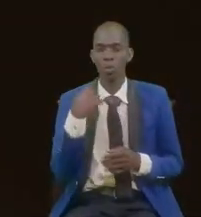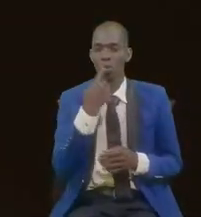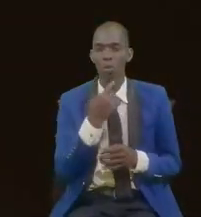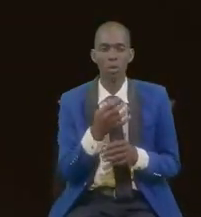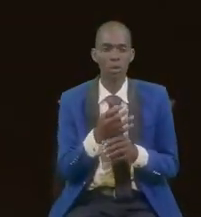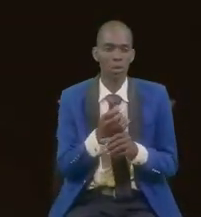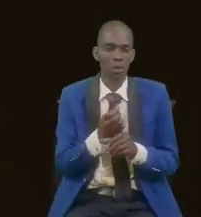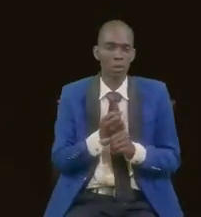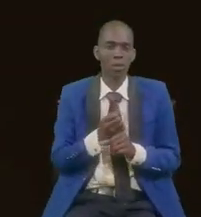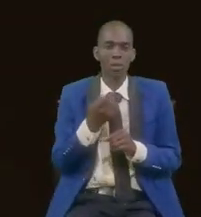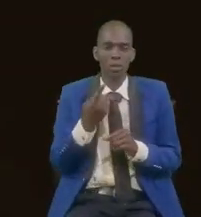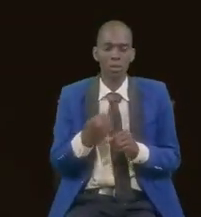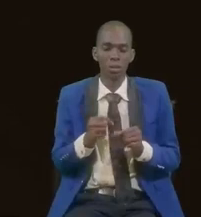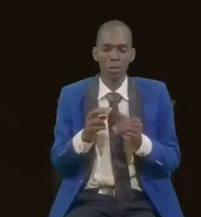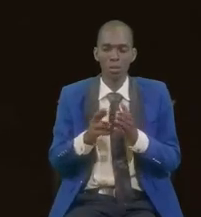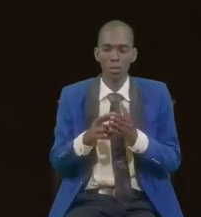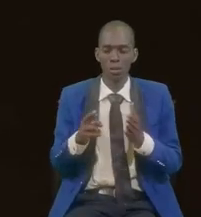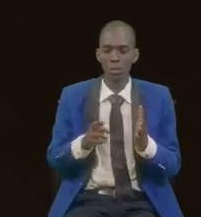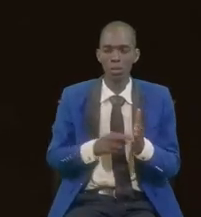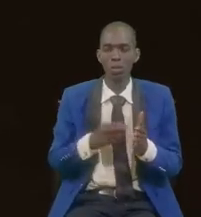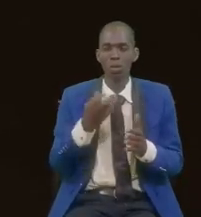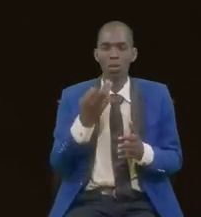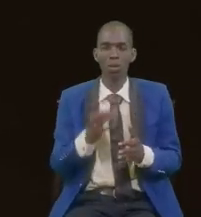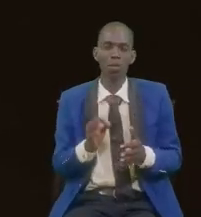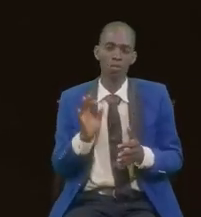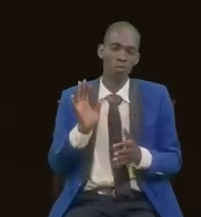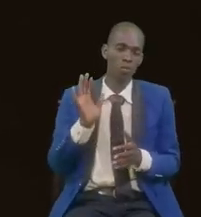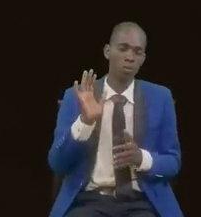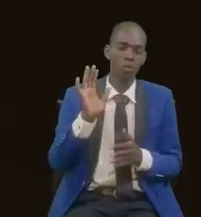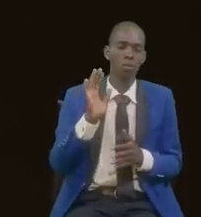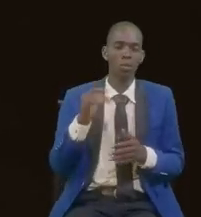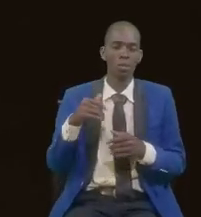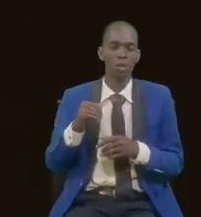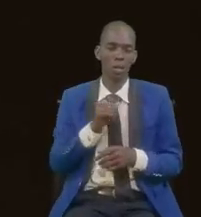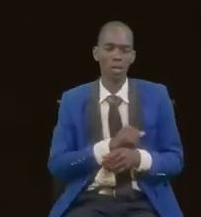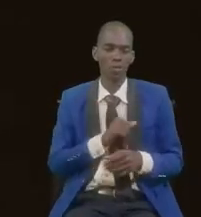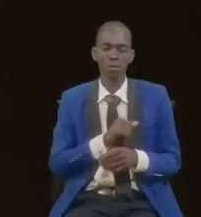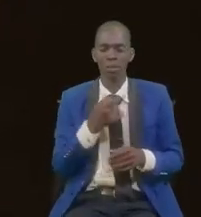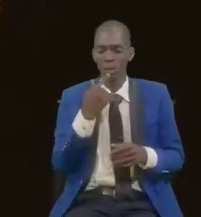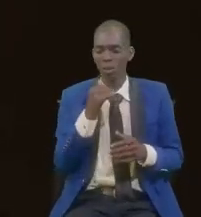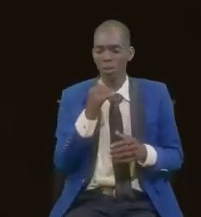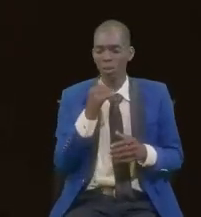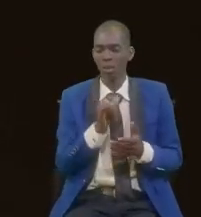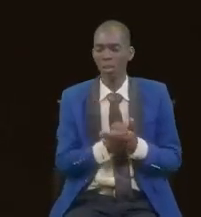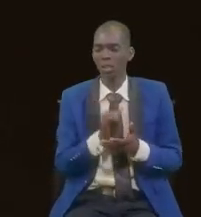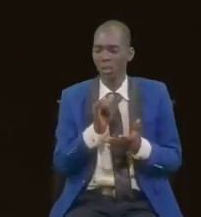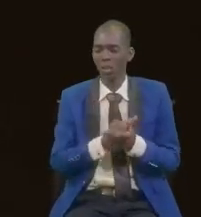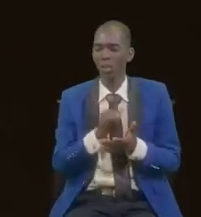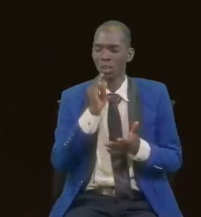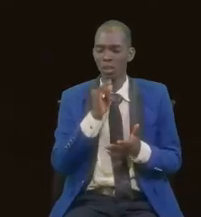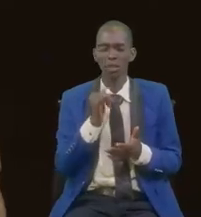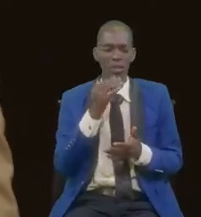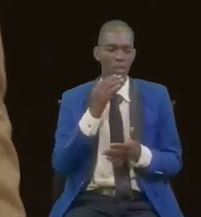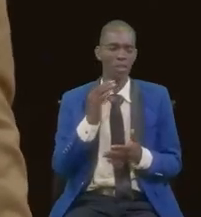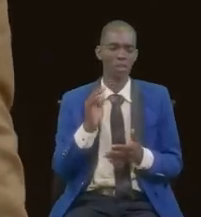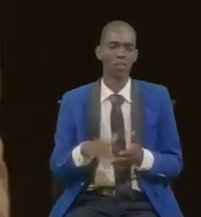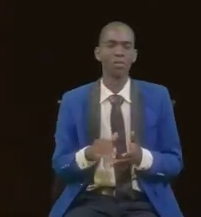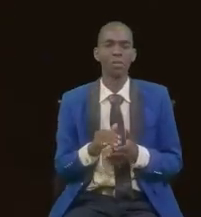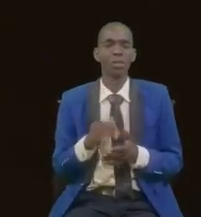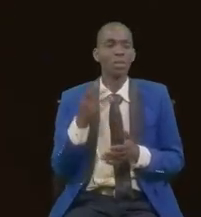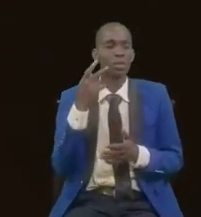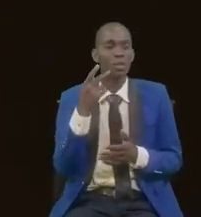côté de recevoir et qui apprennent le résultat de votre action vont dire que c'est mauvais. Peut-être que vous ne l'avez pas